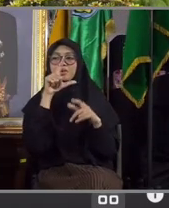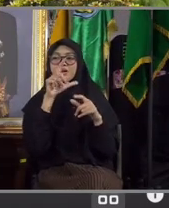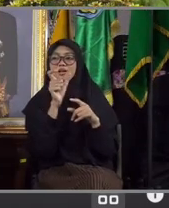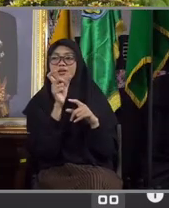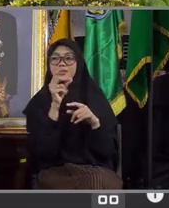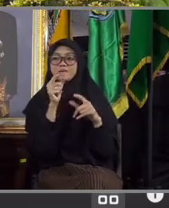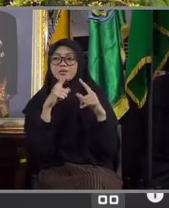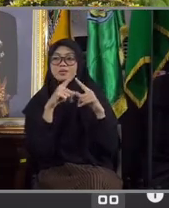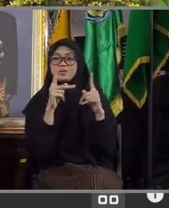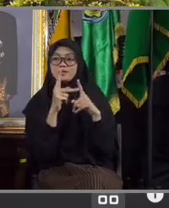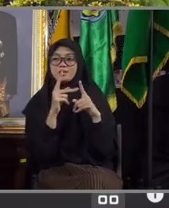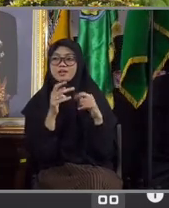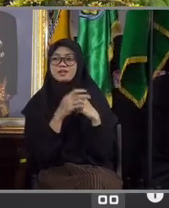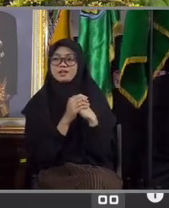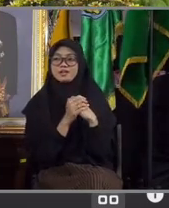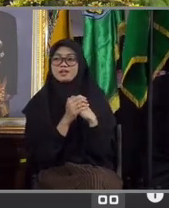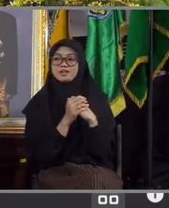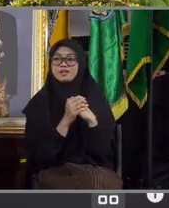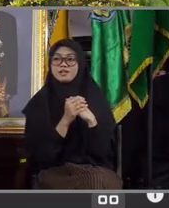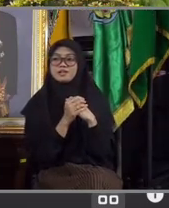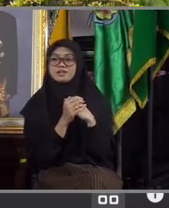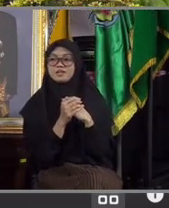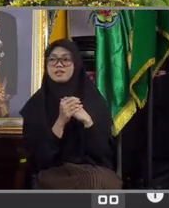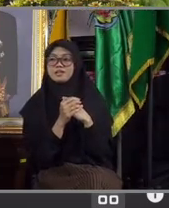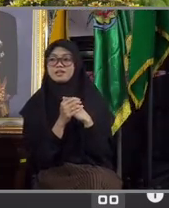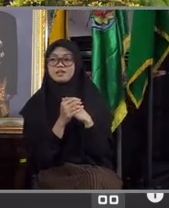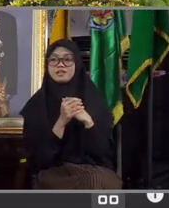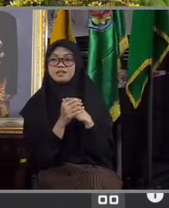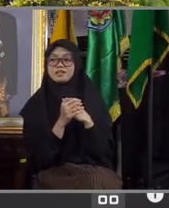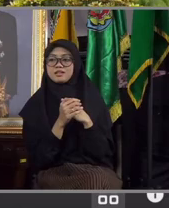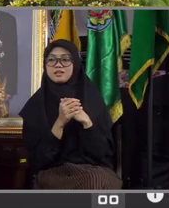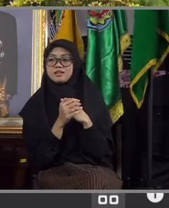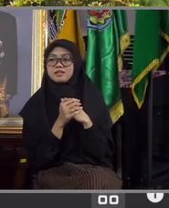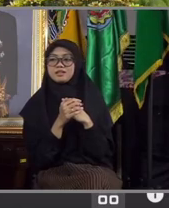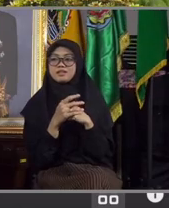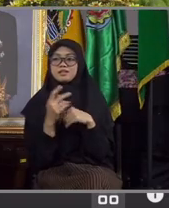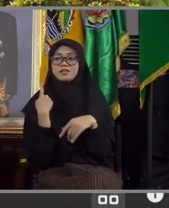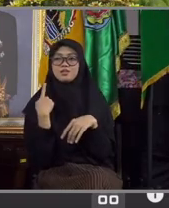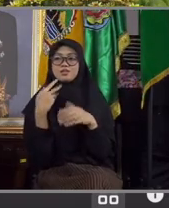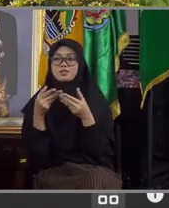sudah menoro, Pak. Yang kok sik balik nang lurah kuwi.